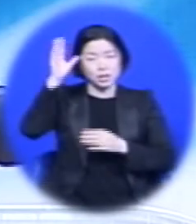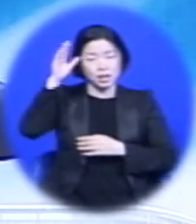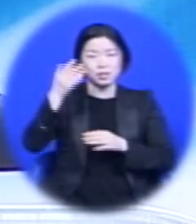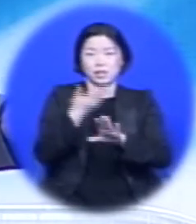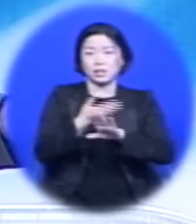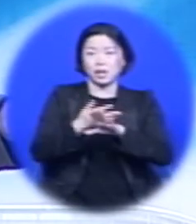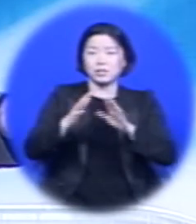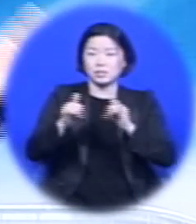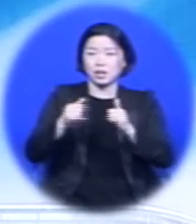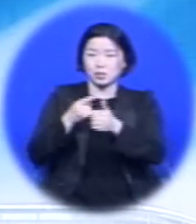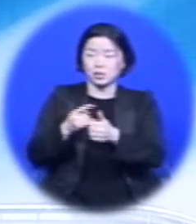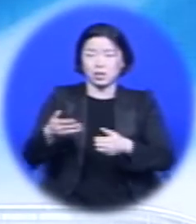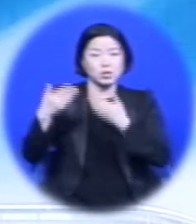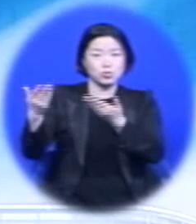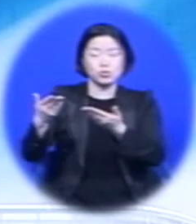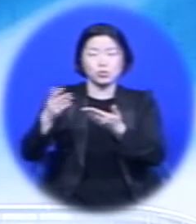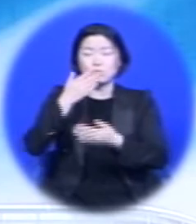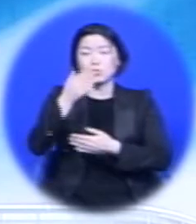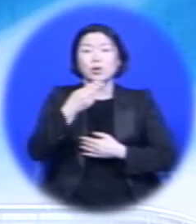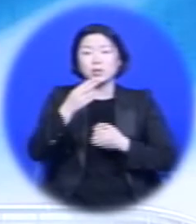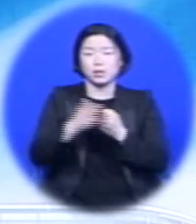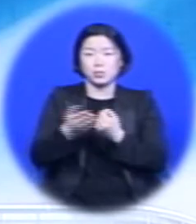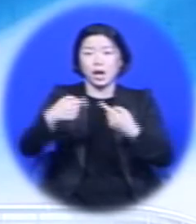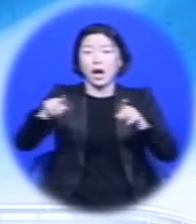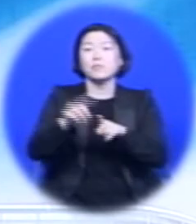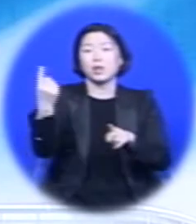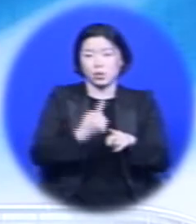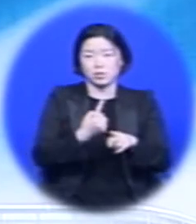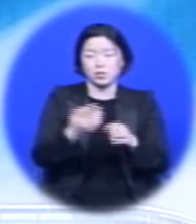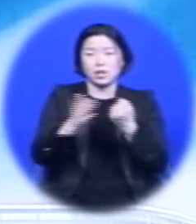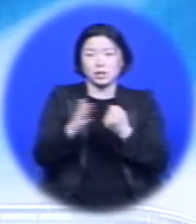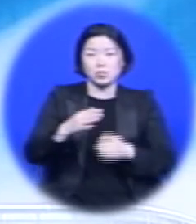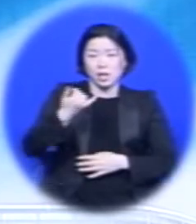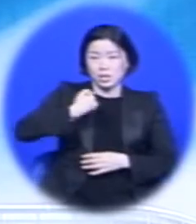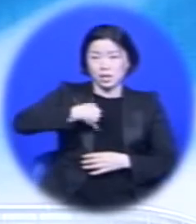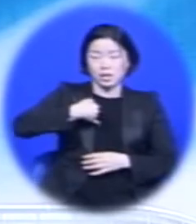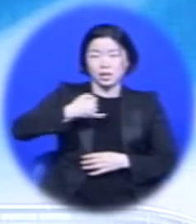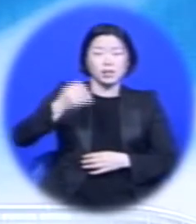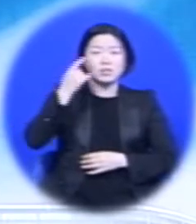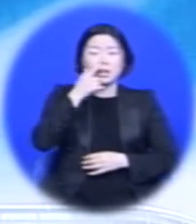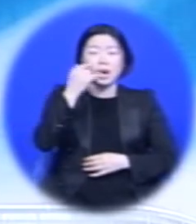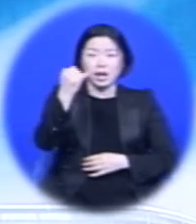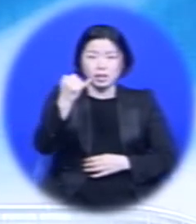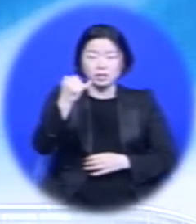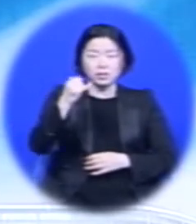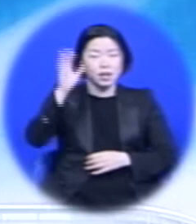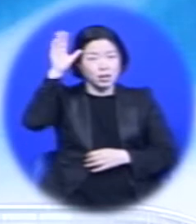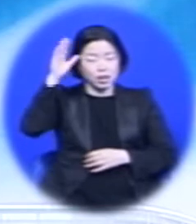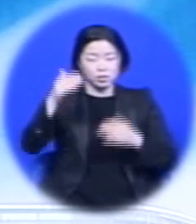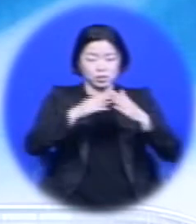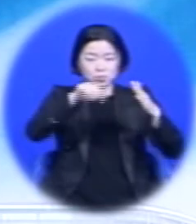다른 사람에게 줄 수가 없어서 데리고 온 거예요. 그러니 제 아내는 개를 집에서 기르는 걸 너무나